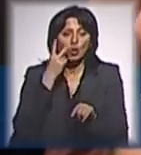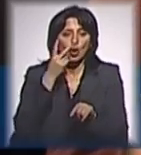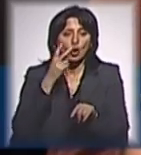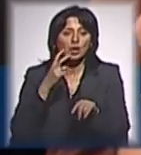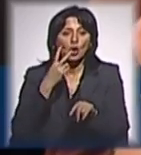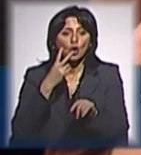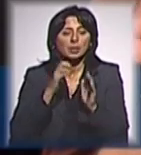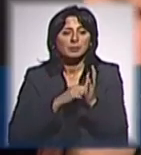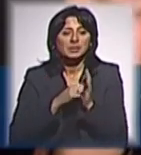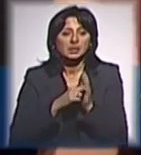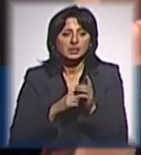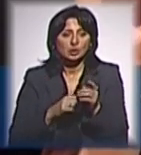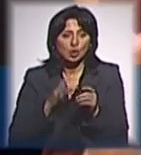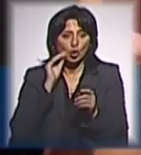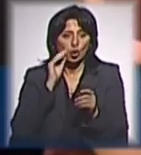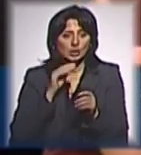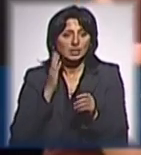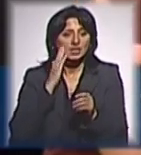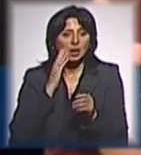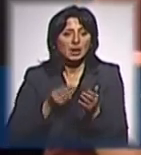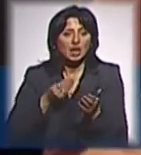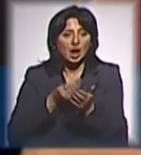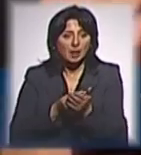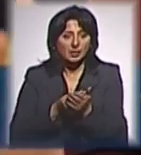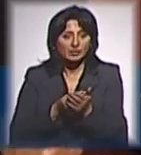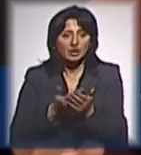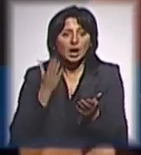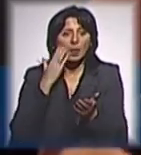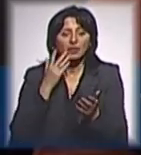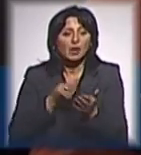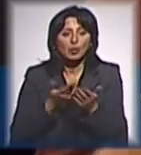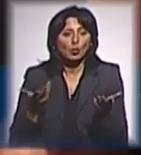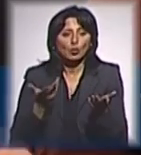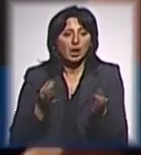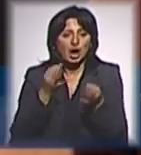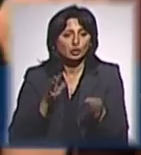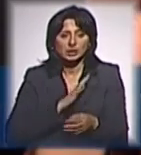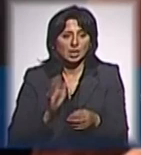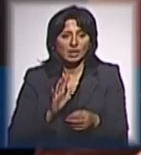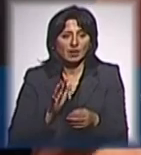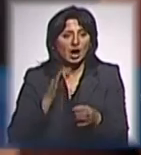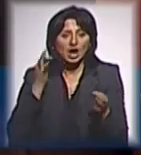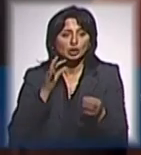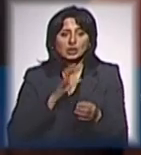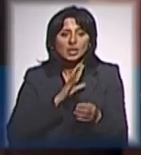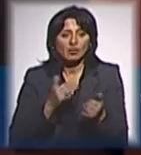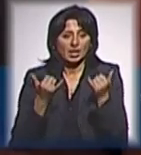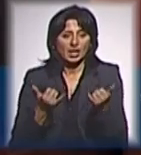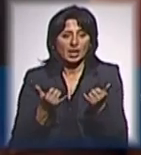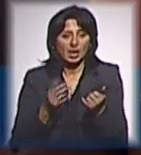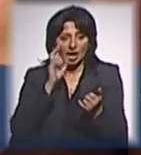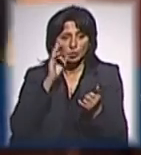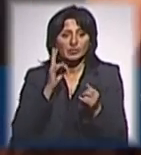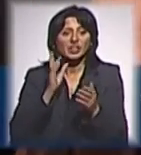მიზეზით. ერთი მიზეზი, როცა სამართლიანობის აღდგენაზე საუბრობენ, რომელი სამართლიანობა უნდა აღდგეს, რომელიც არაზუსტ ყოფილა და არაზუსტ ყოფილა, იმიტომ რომ ეხლა